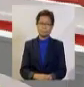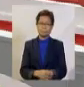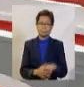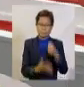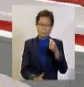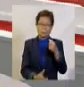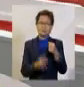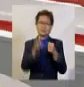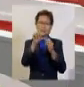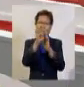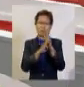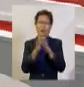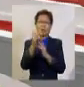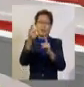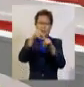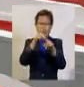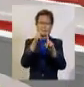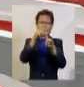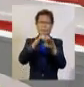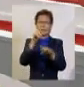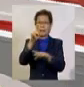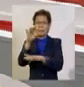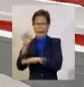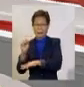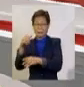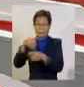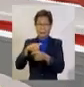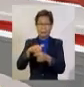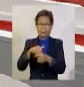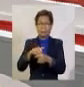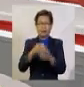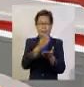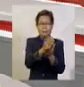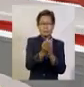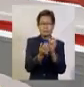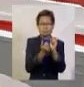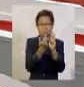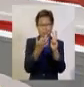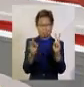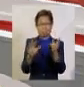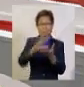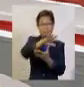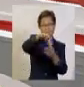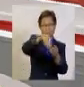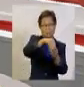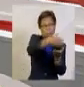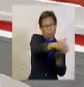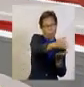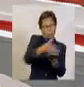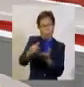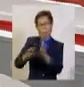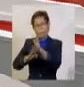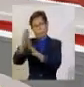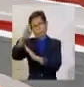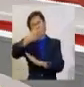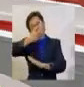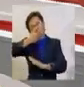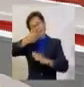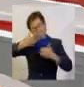Peruntukan RM1 bilion kepada Kementerian Belia dan Sukan KBS di dalam Belanjawan 2019 turut merangkumi agihan kepada pembangunan